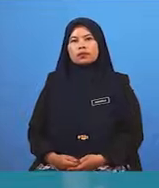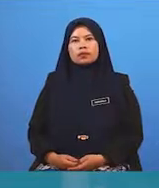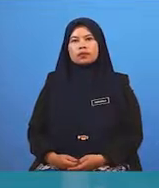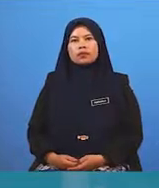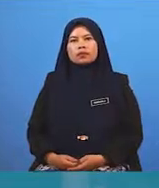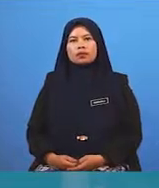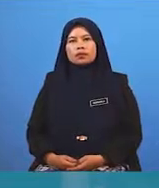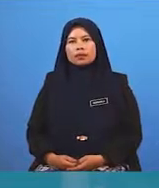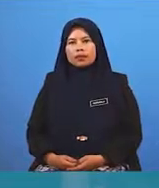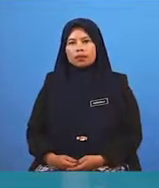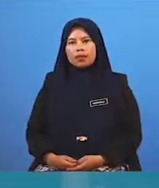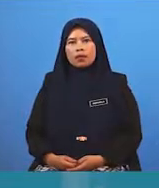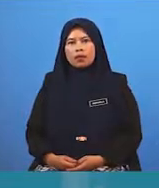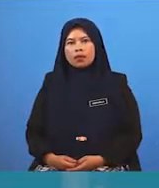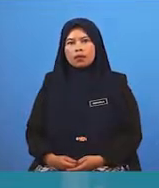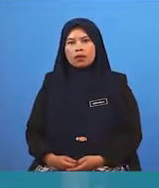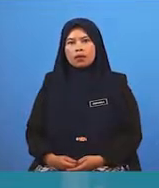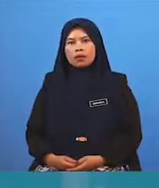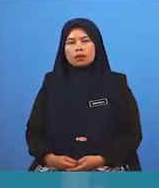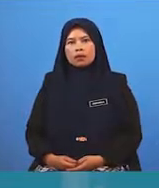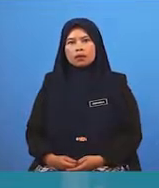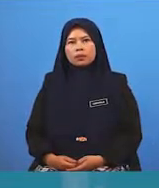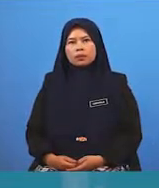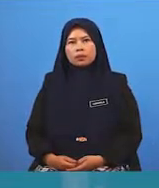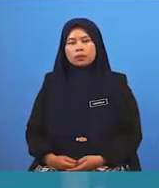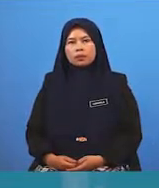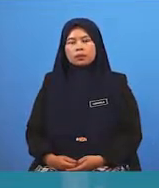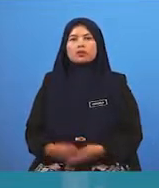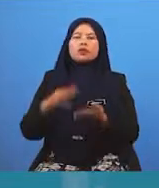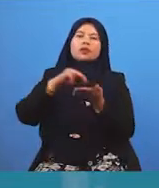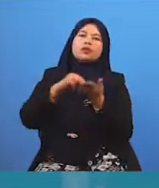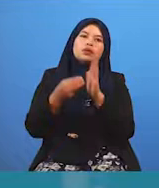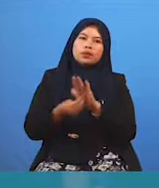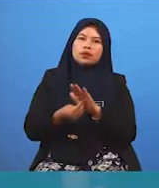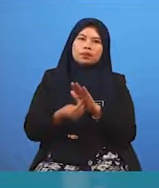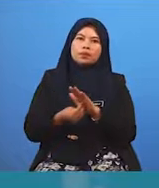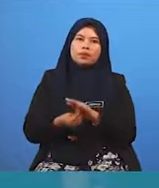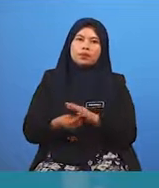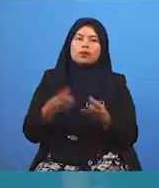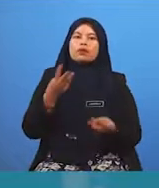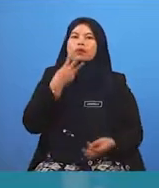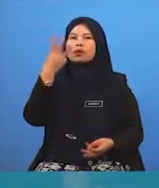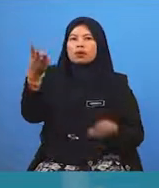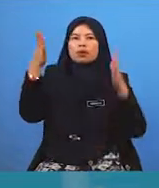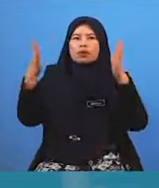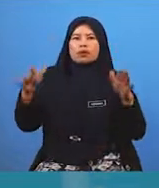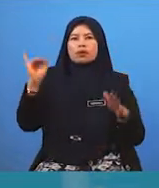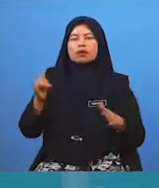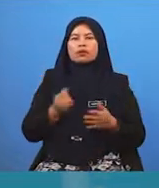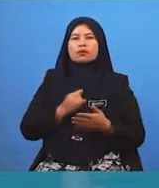ya'sunallaha ma amarahum wa yaf'aluna ma yu'marun. Maksudnya,